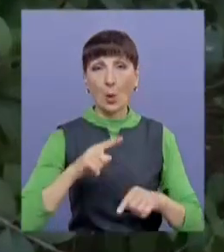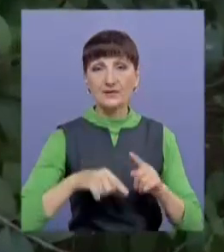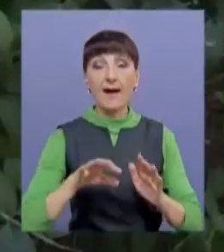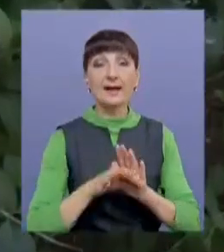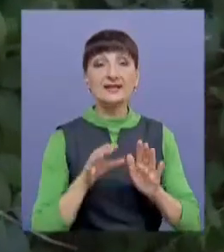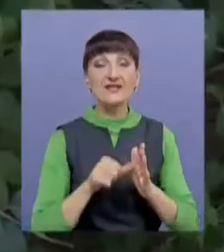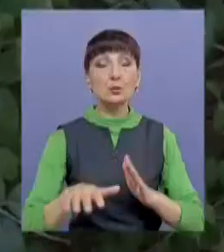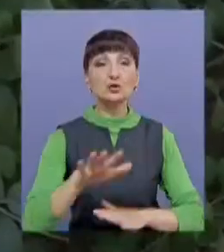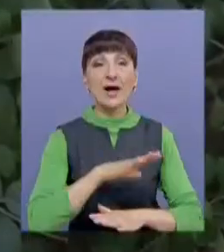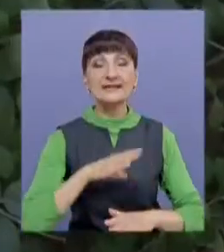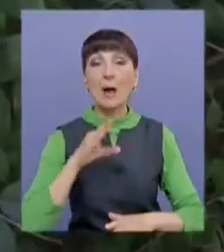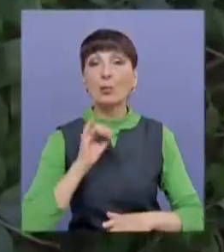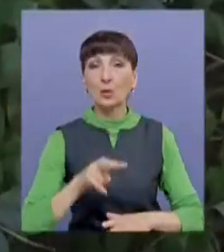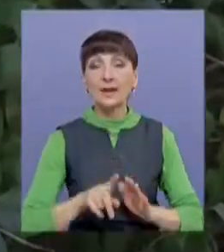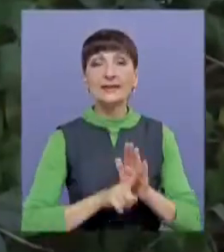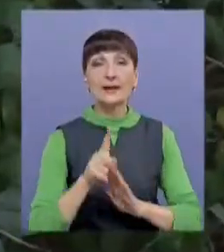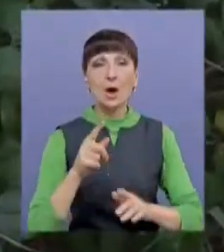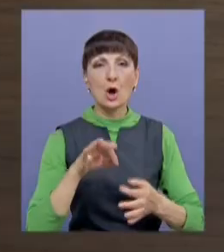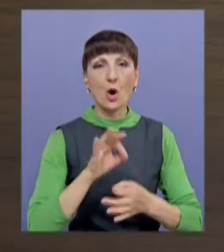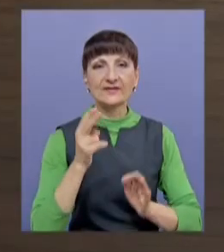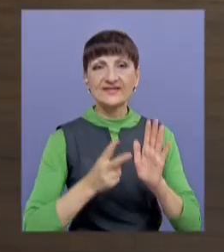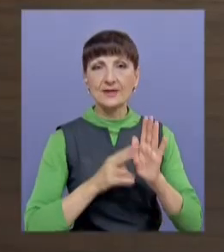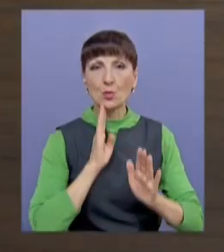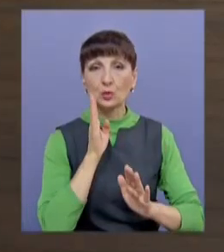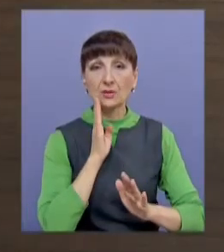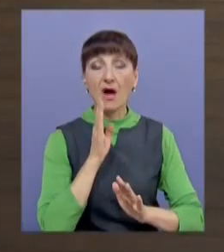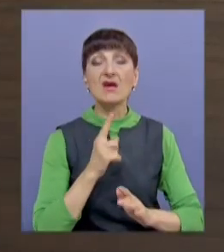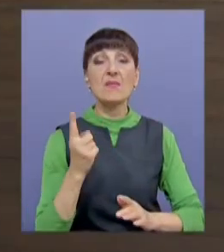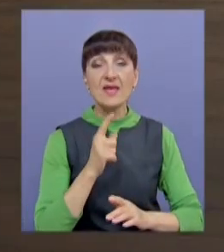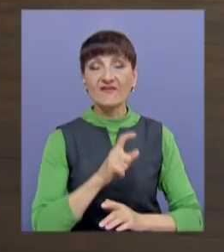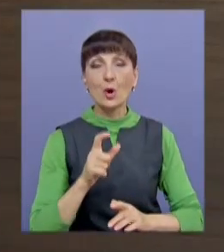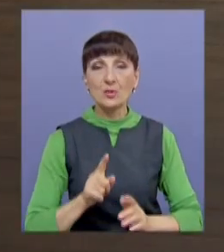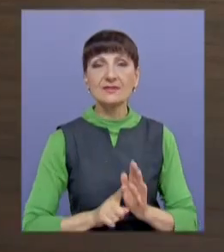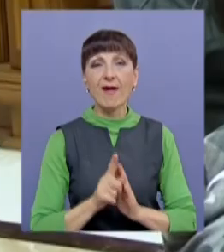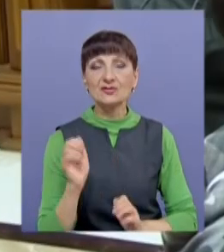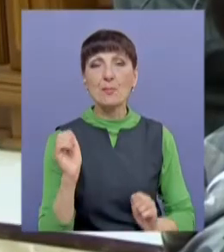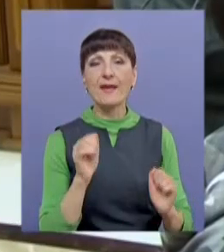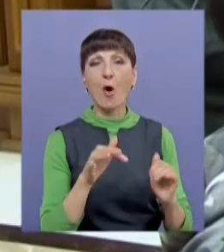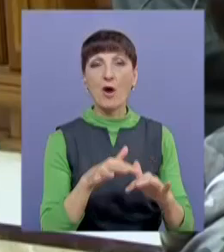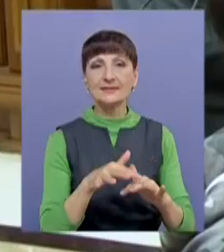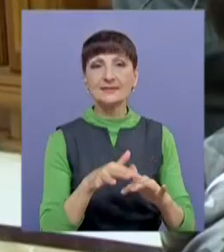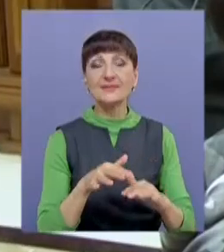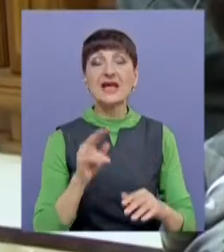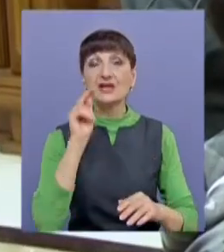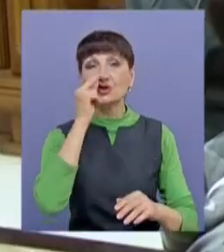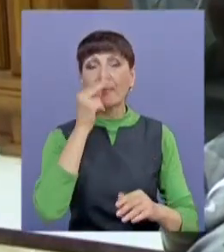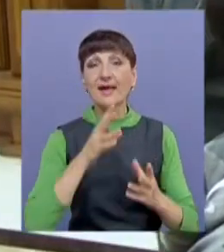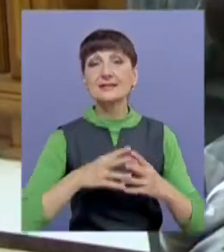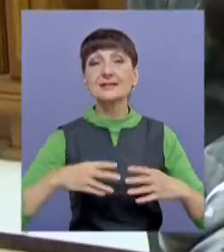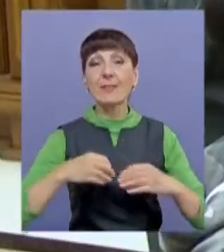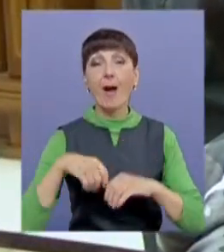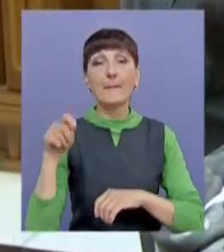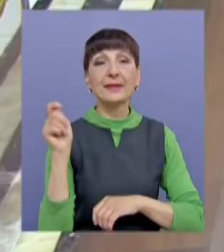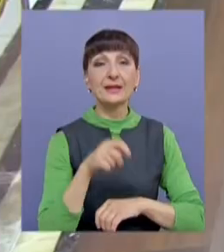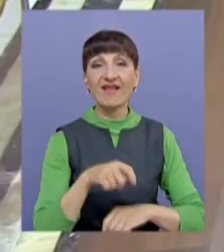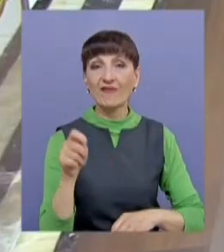избирательном участке Стамбула стартовало ровно в 7 утра. И тут же потянулись первые избиратели – целая семья из Шымкента. Прибыли они в Турцию